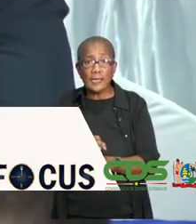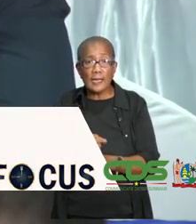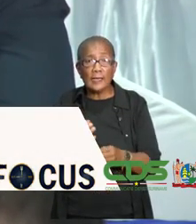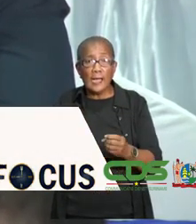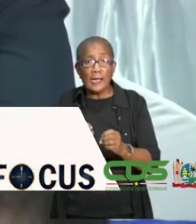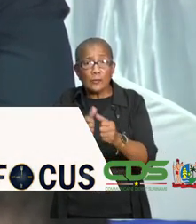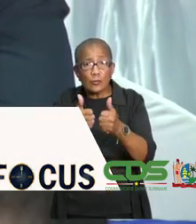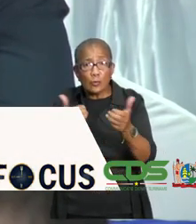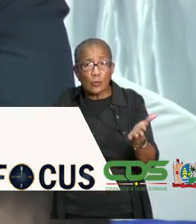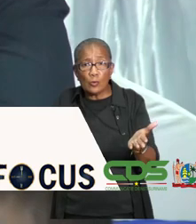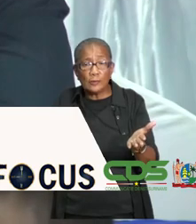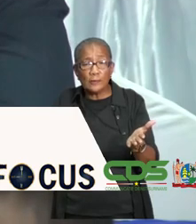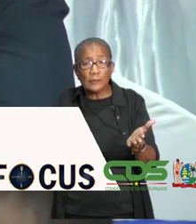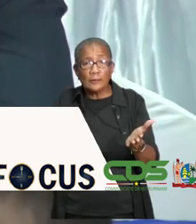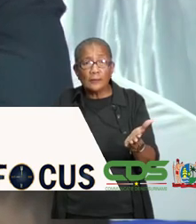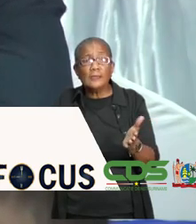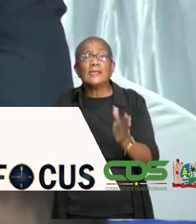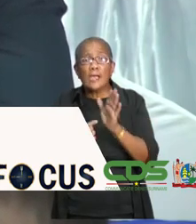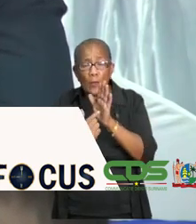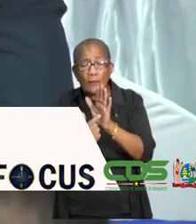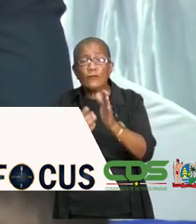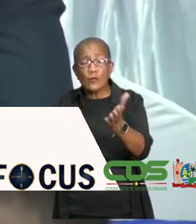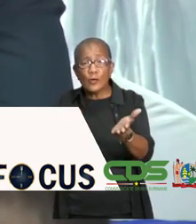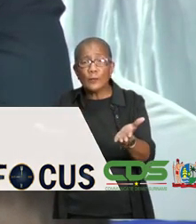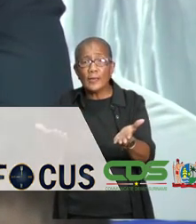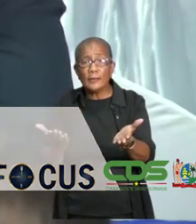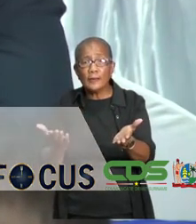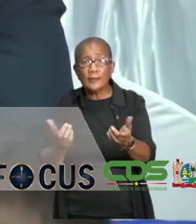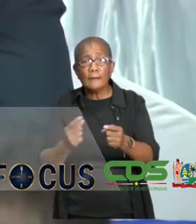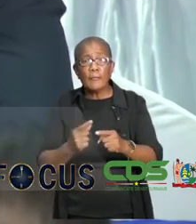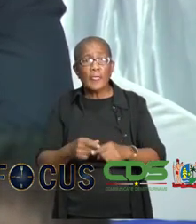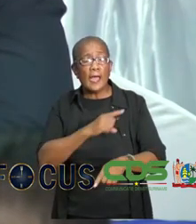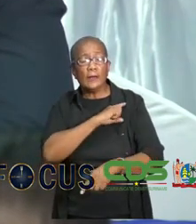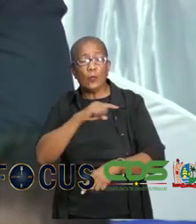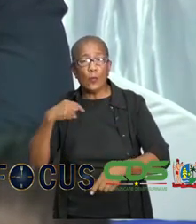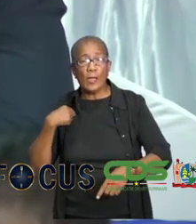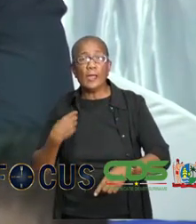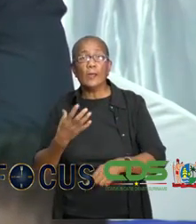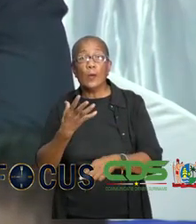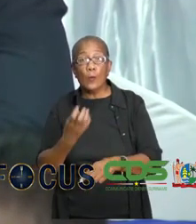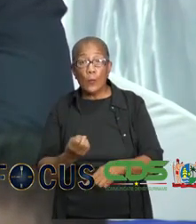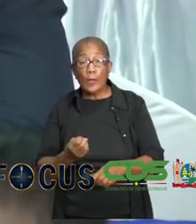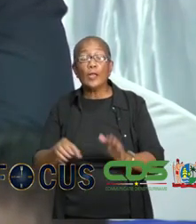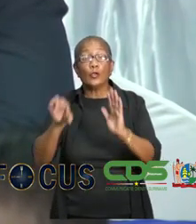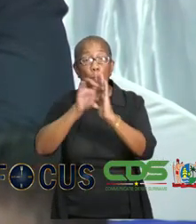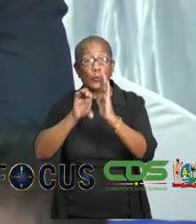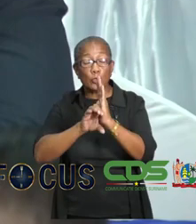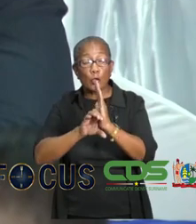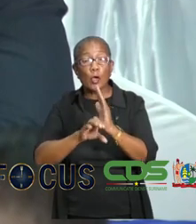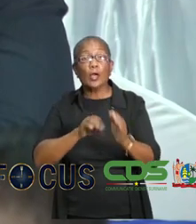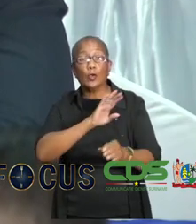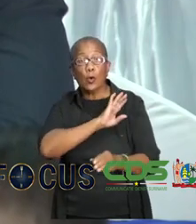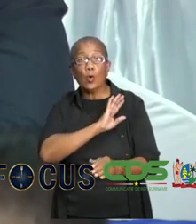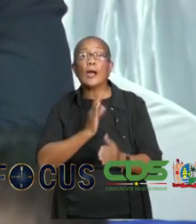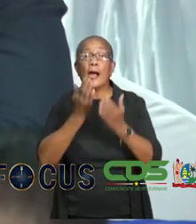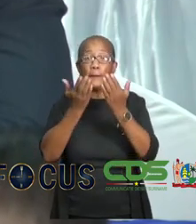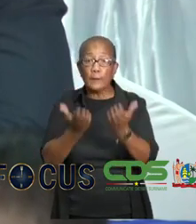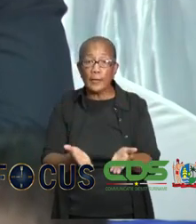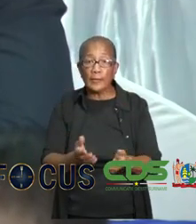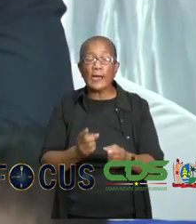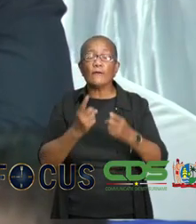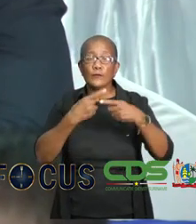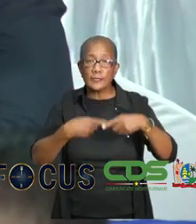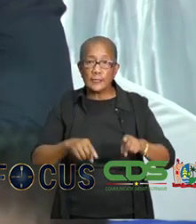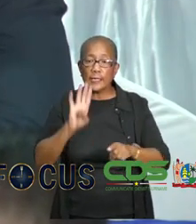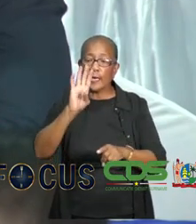gezien. Dus er zijn wel goede voorbeelden, good examples. En we willen dat dit protocol uiteraard ook aanbieden aan verschillende bonden.